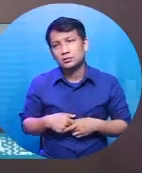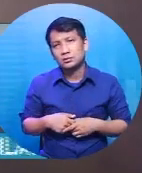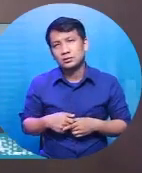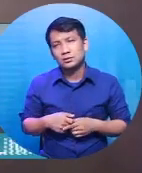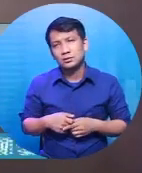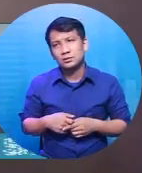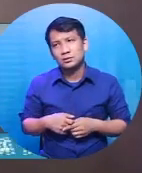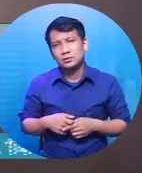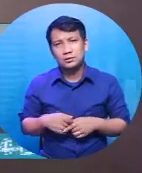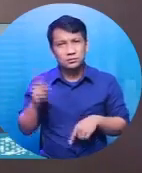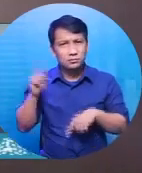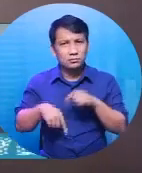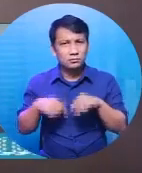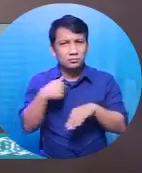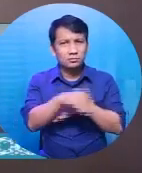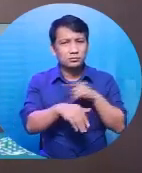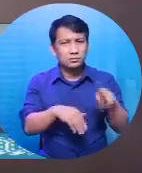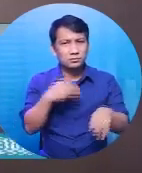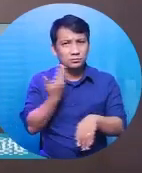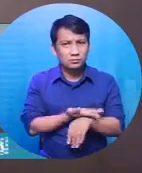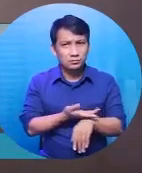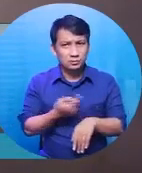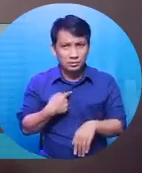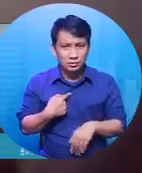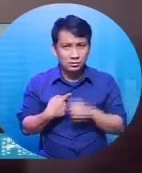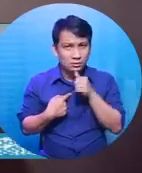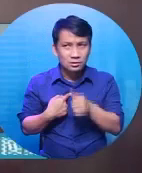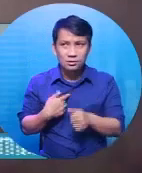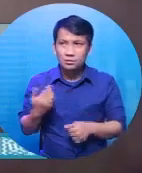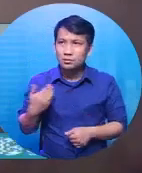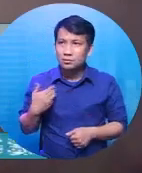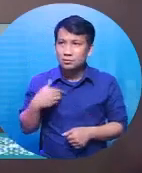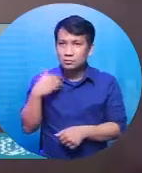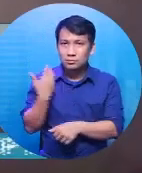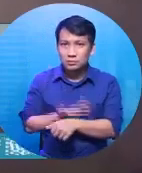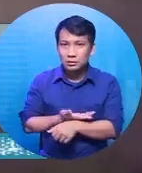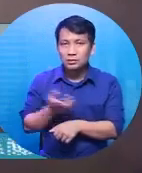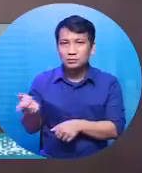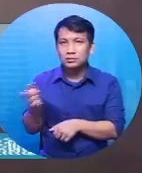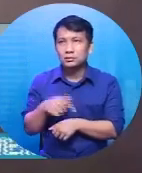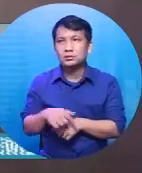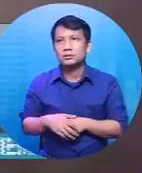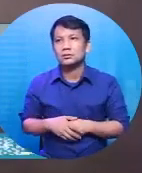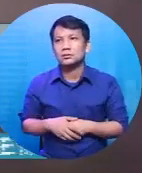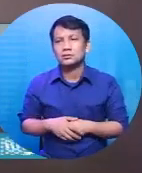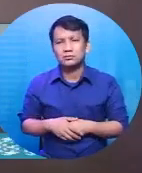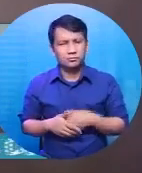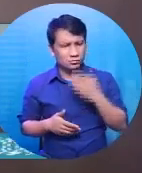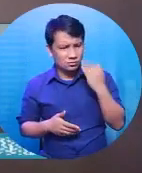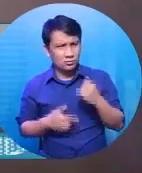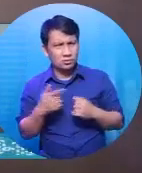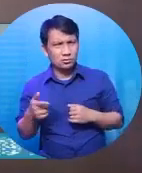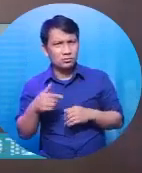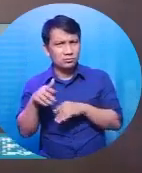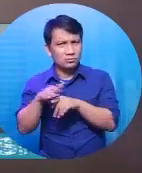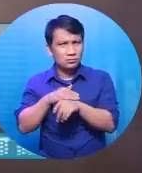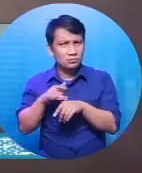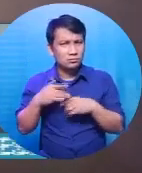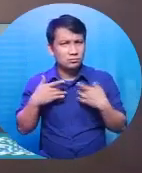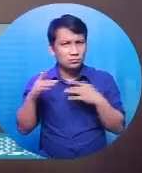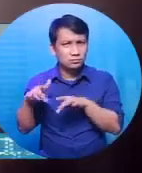niya, hindi raw pumapayag yung anak ko at ayaw rin daw ng anak ko. So sabi ko, nagkatampo ako